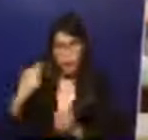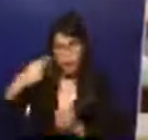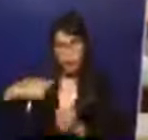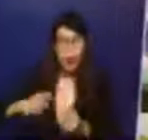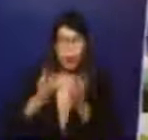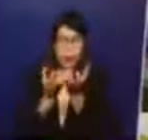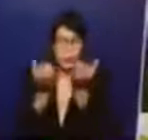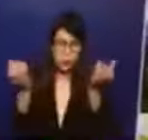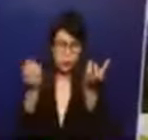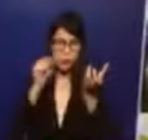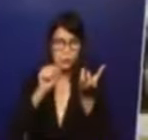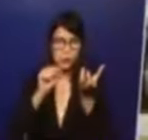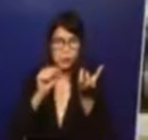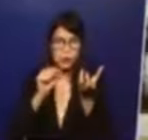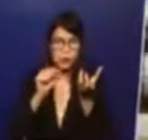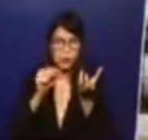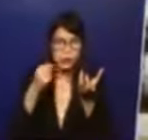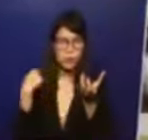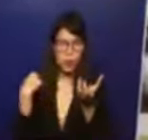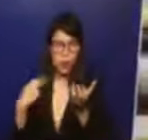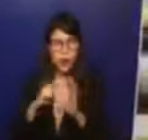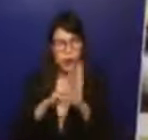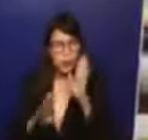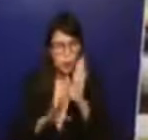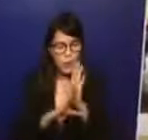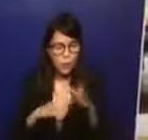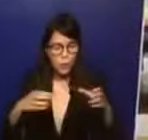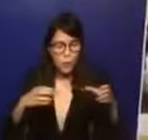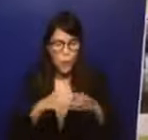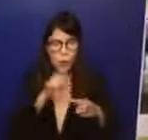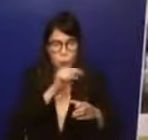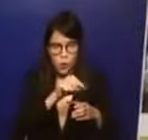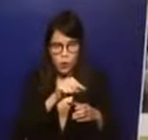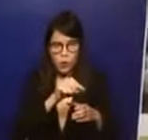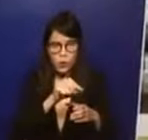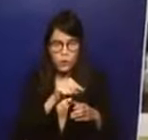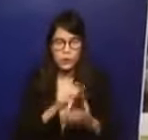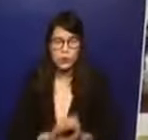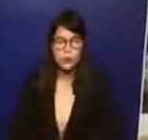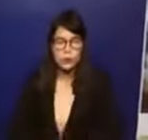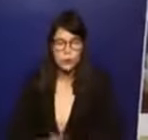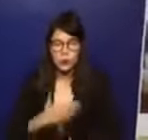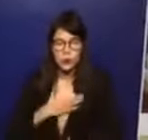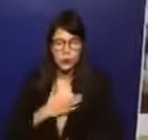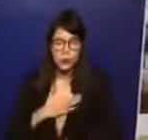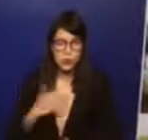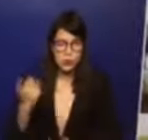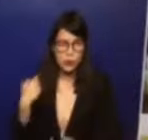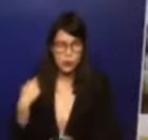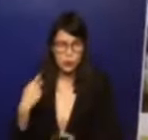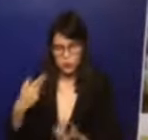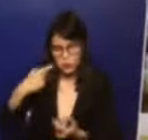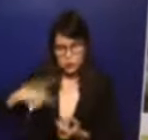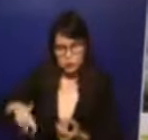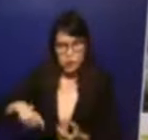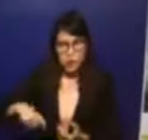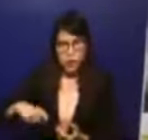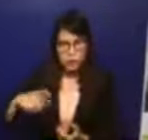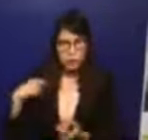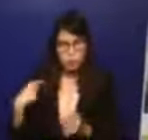ต่ศาลรัฐธรรมนูญอ้างระเบียบกองทัพดิฉันจะไม่ก้าวล่วงนะคะดิฉันไม่สามารถที่จะไปก้าวล่วงศาลรัฐธรรมนูญได้